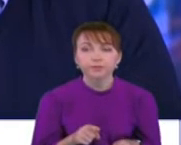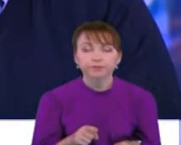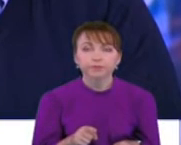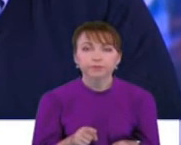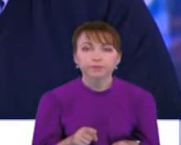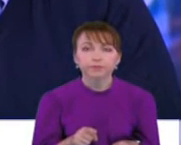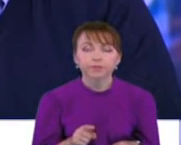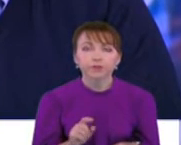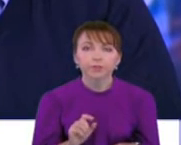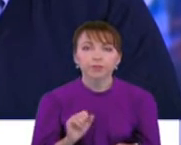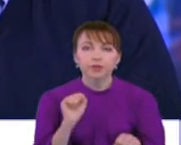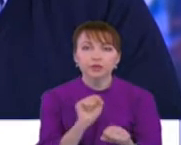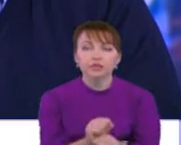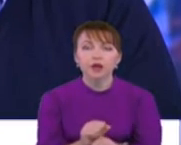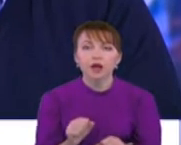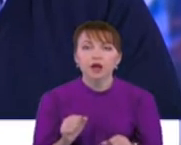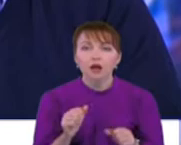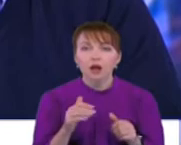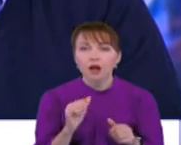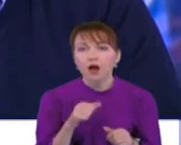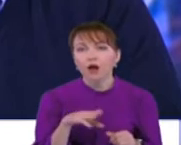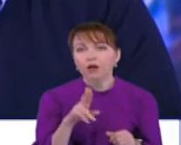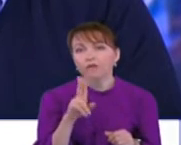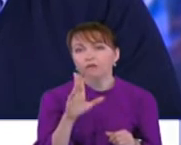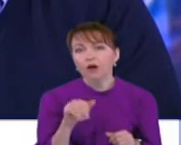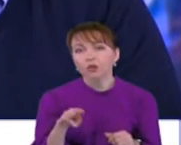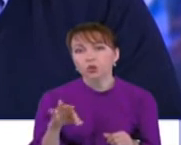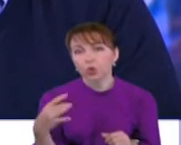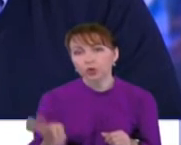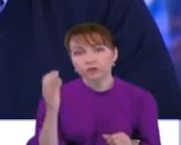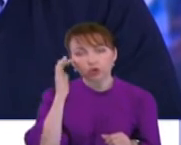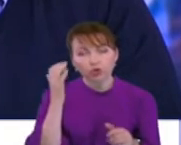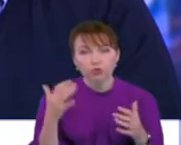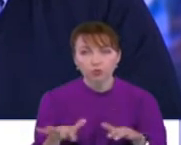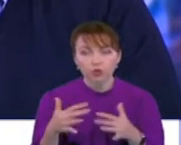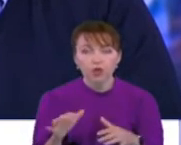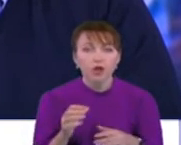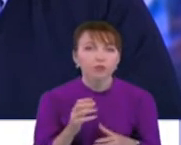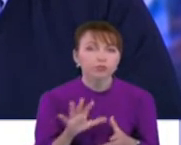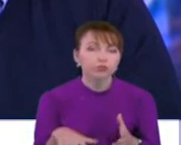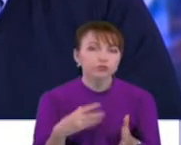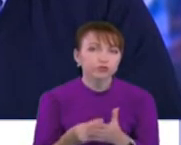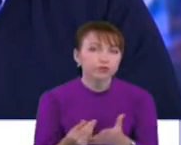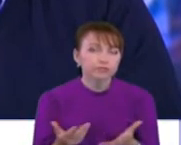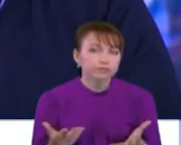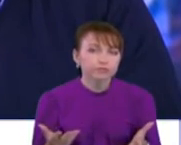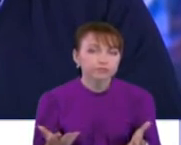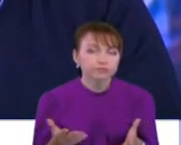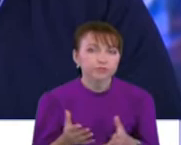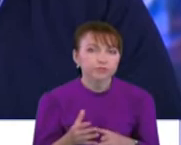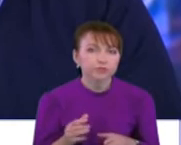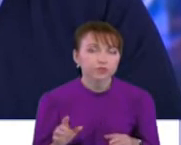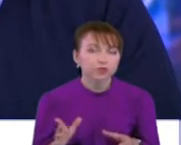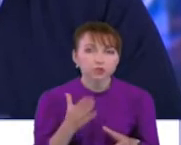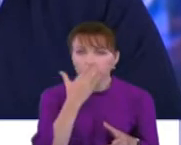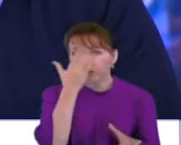зараз акваторії в Чорному морі, якби по міжнародним чи своїм, але робляться в такому